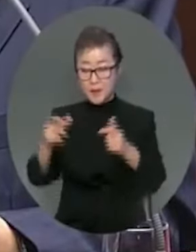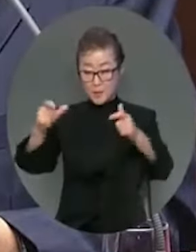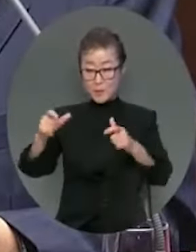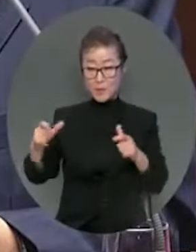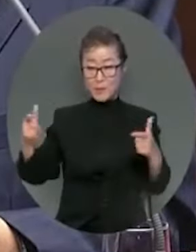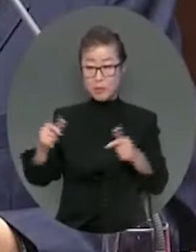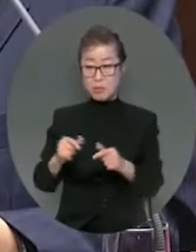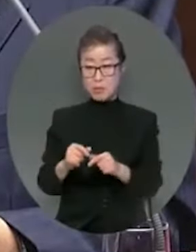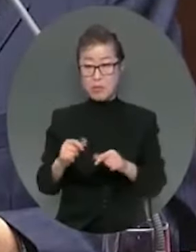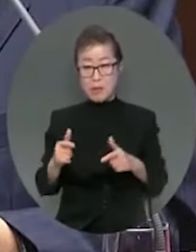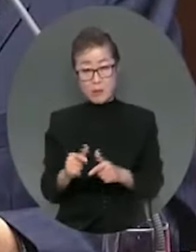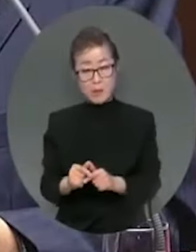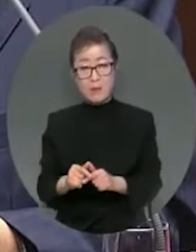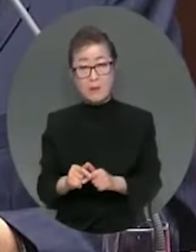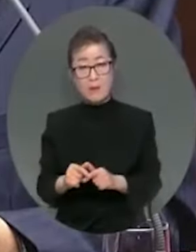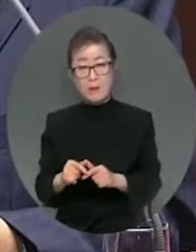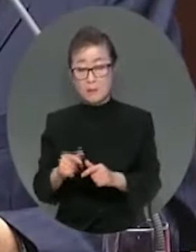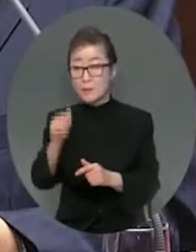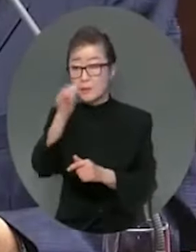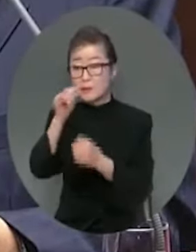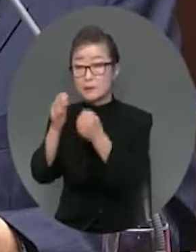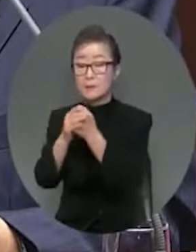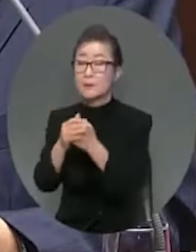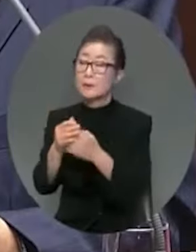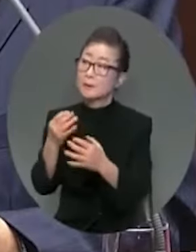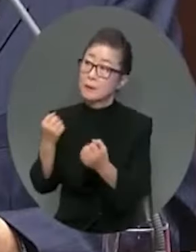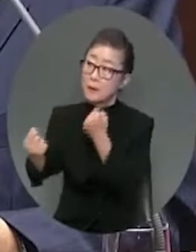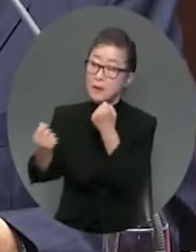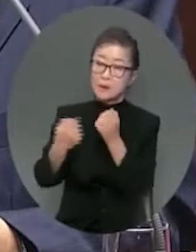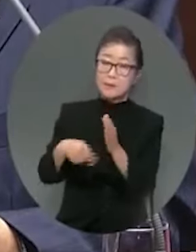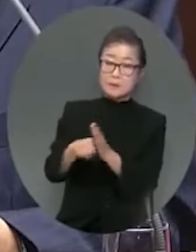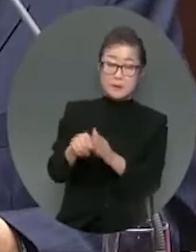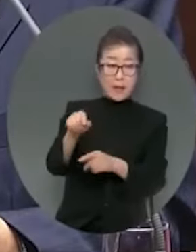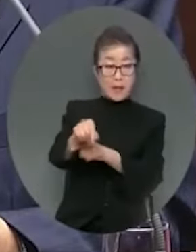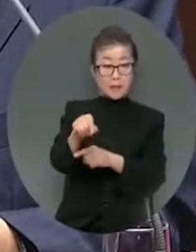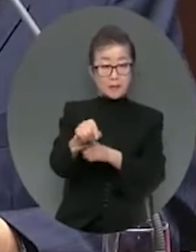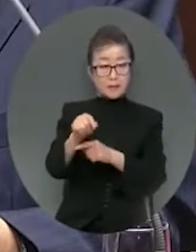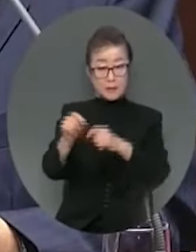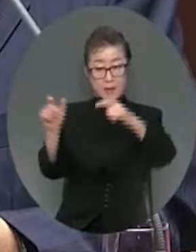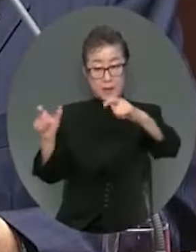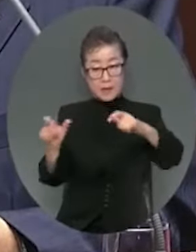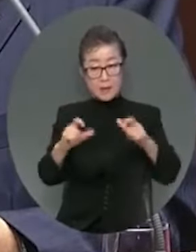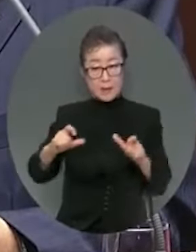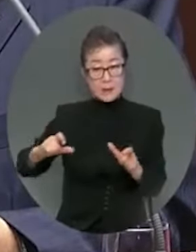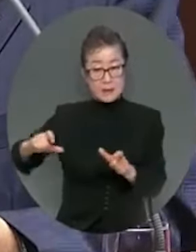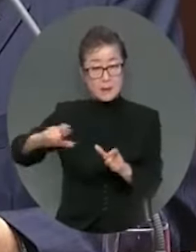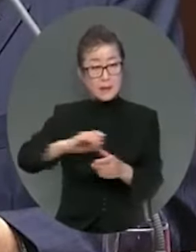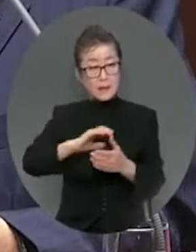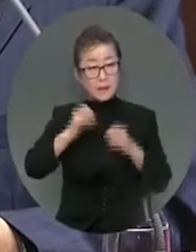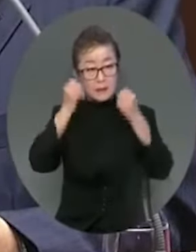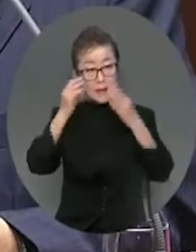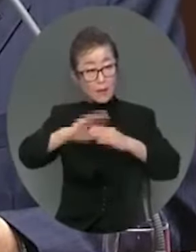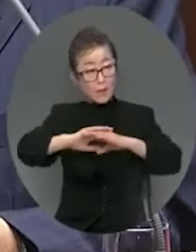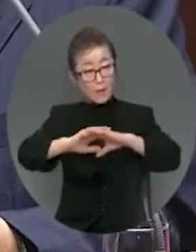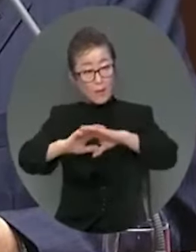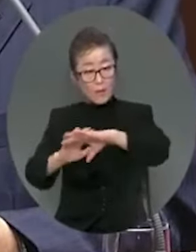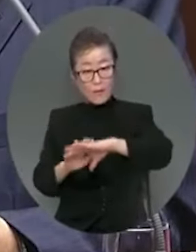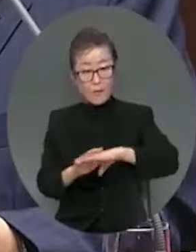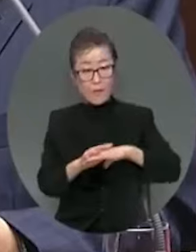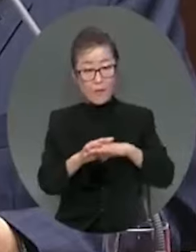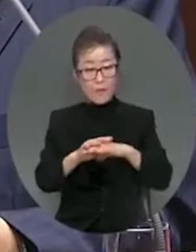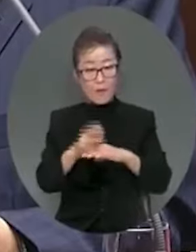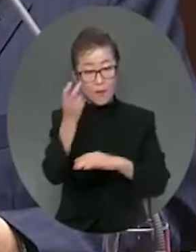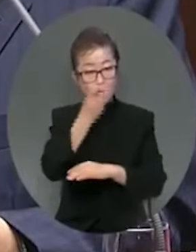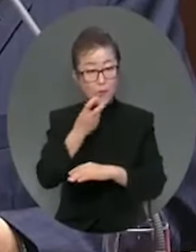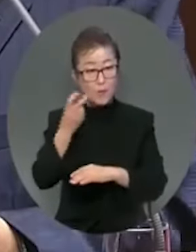위기 상황이기 때문에 이것을 어떻게든 극복하기 위해서는 행정체제 개편을 종합적으로 지금 다시 한번 검토해 볼 필요가